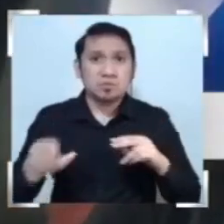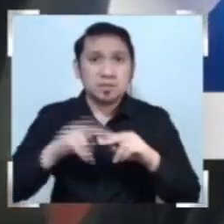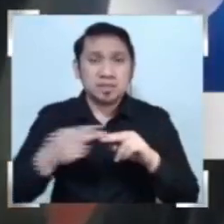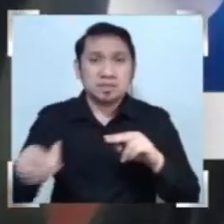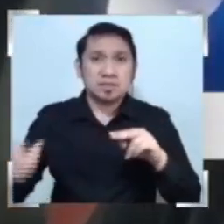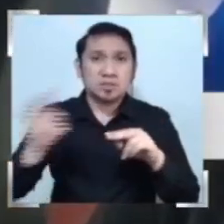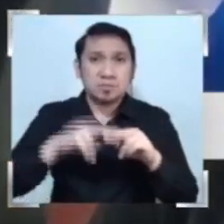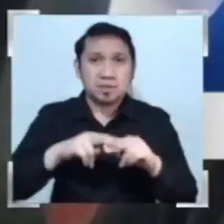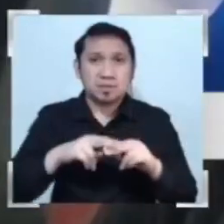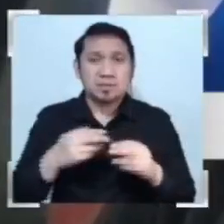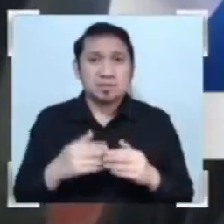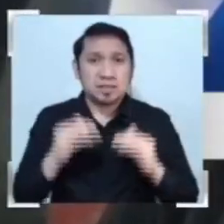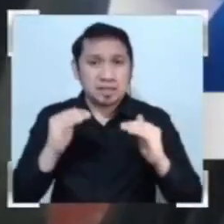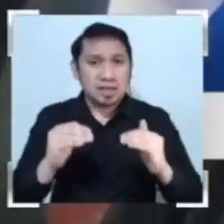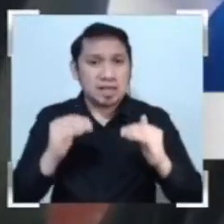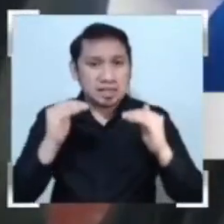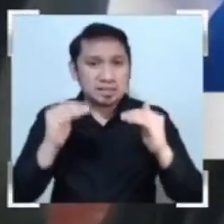nabi?